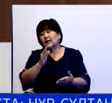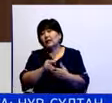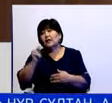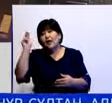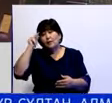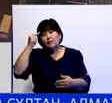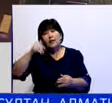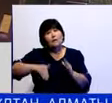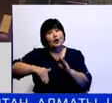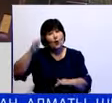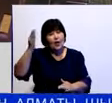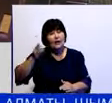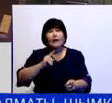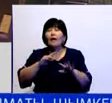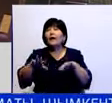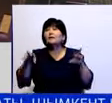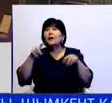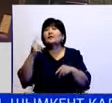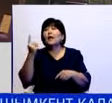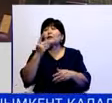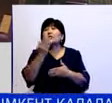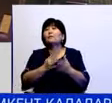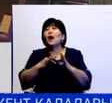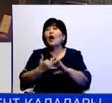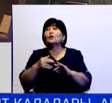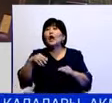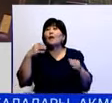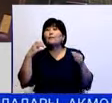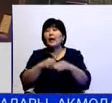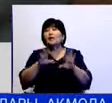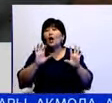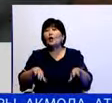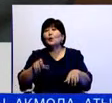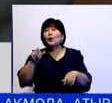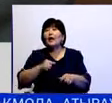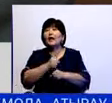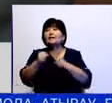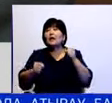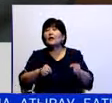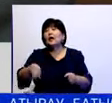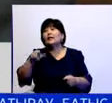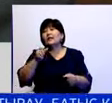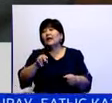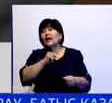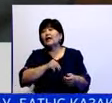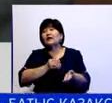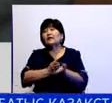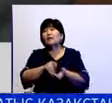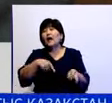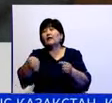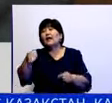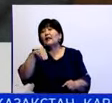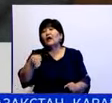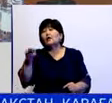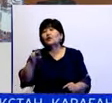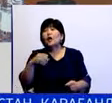білімі жоғары. Конференцияда қаралған бірінші мәселе аудандық партияның төрағасын сайлау. Делегаттар қызмет бабымен ауысқан Талғат